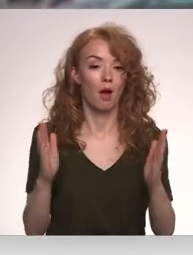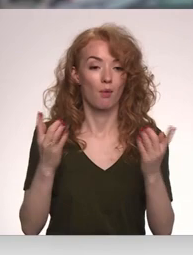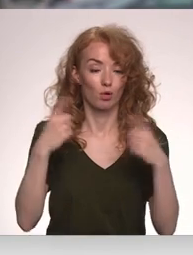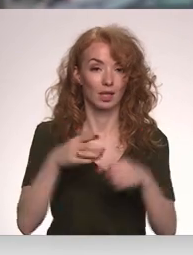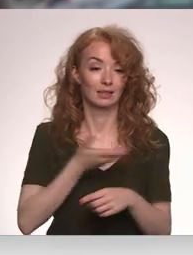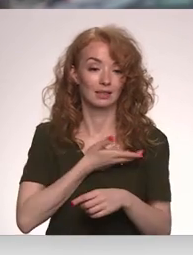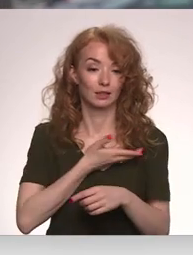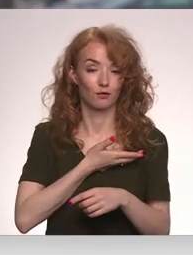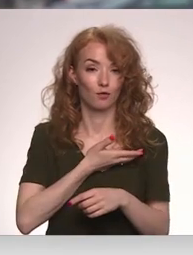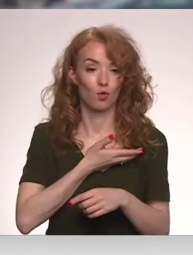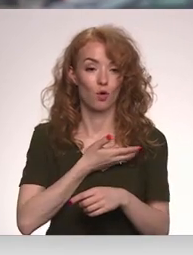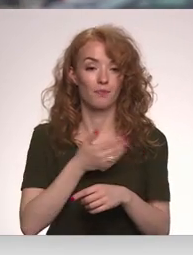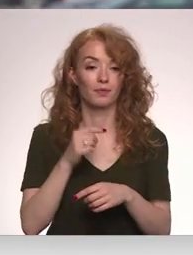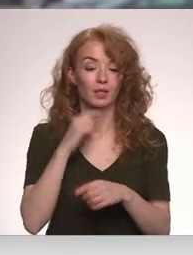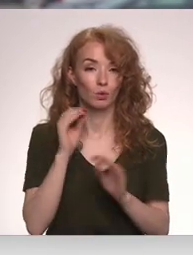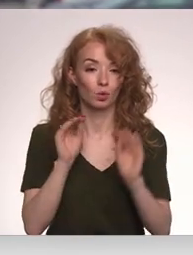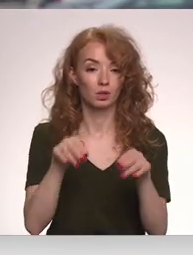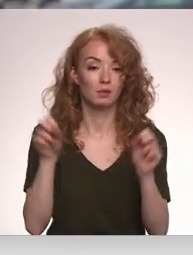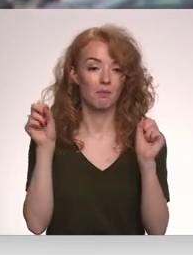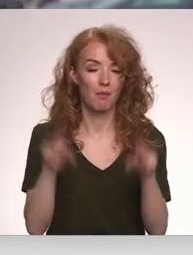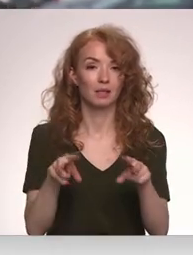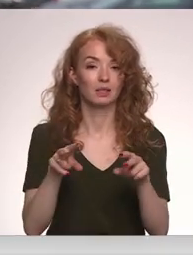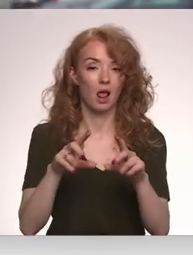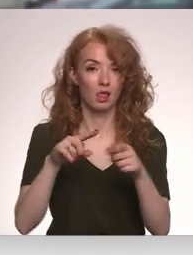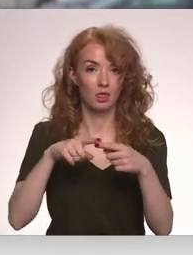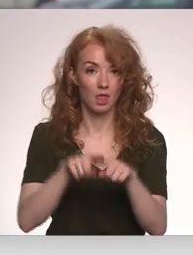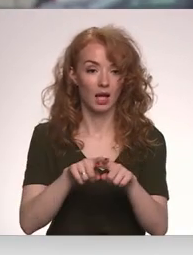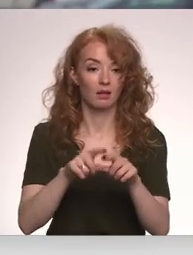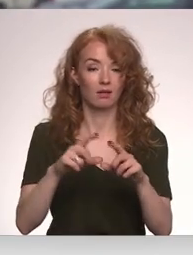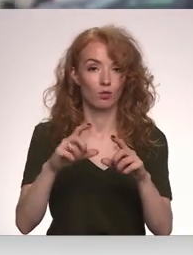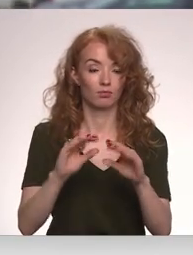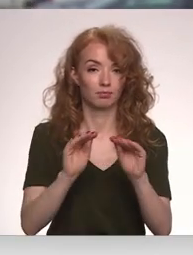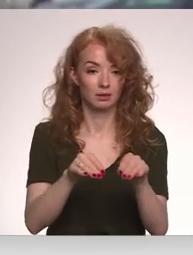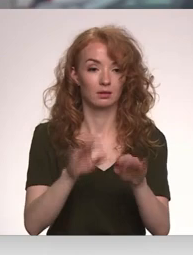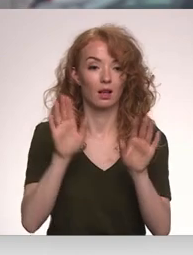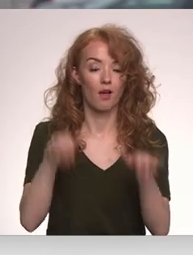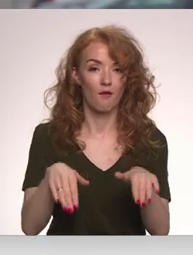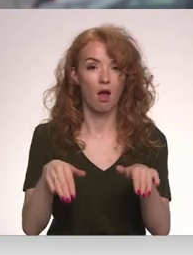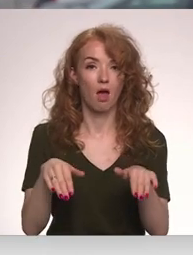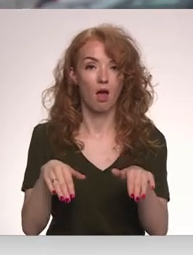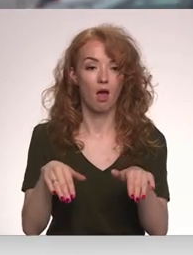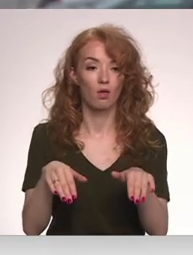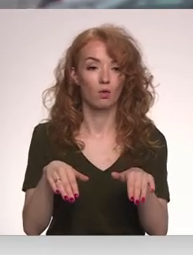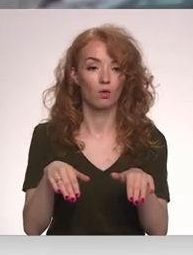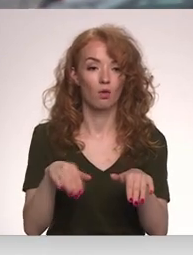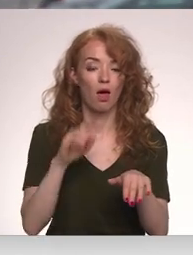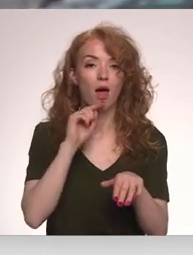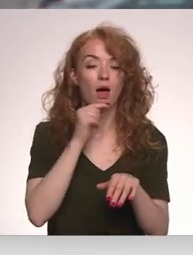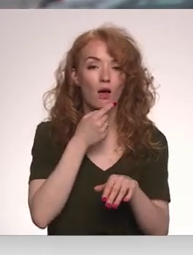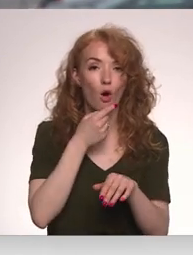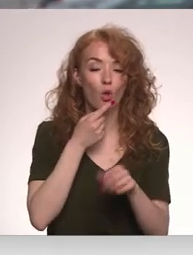tagad domā uzlikt speciālos ierīces uz baterijām, lai varētu ekonomēt